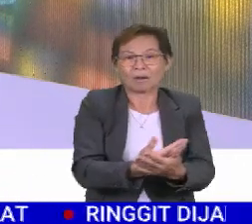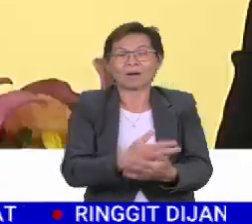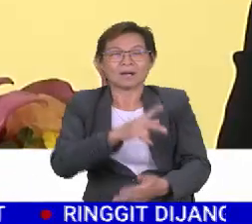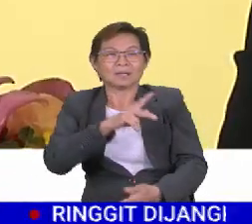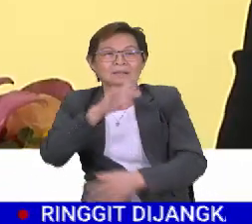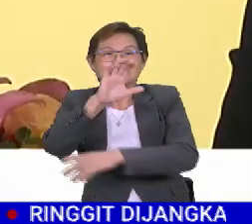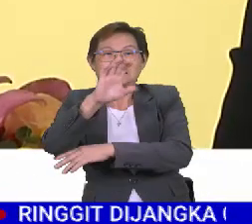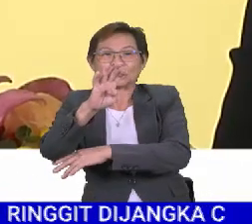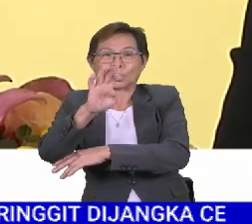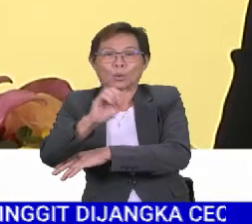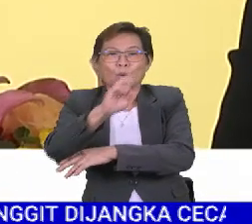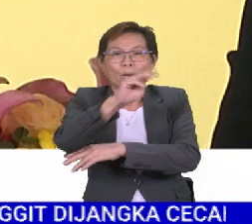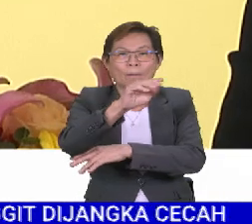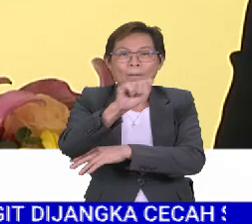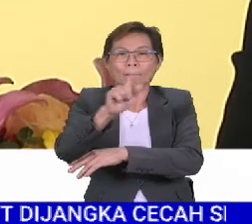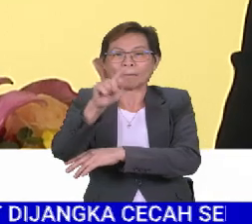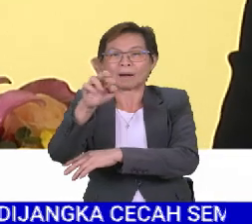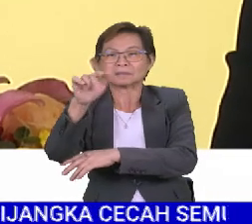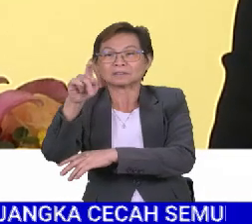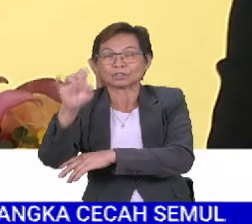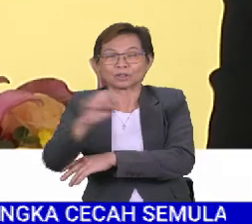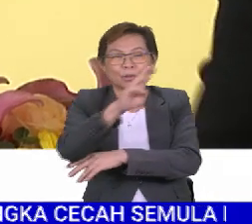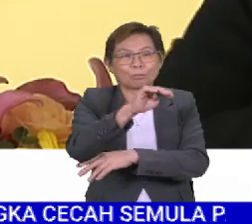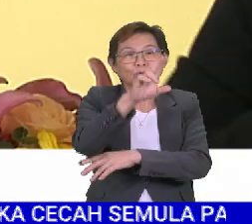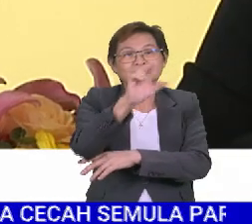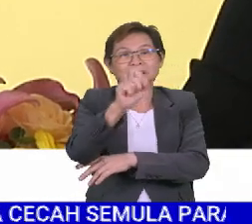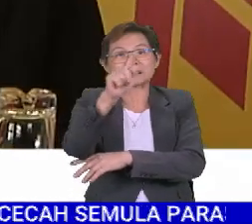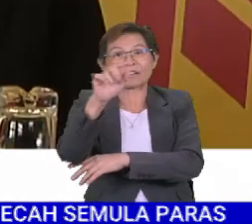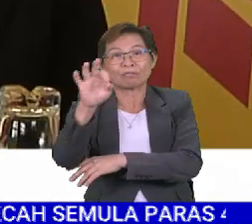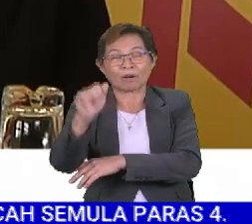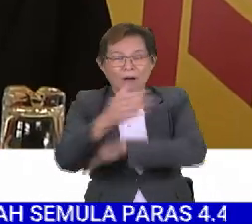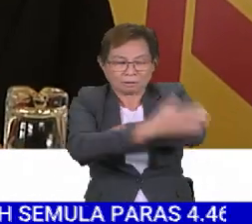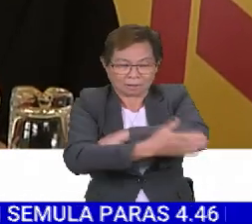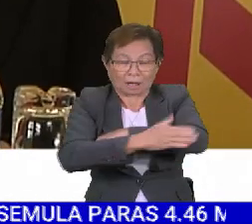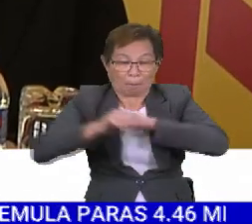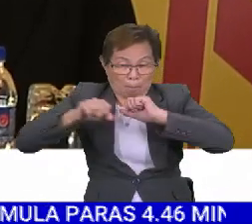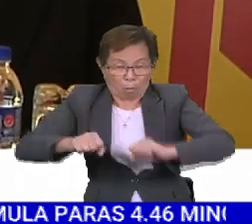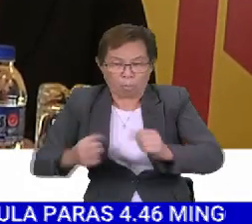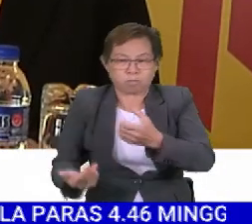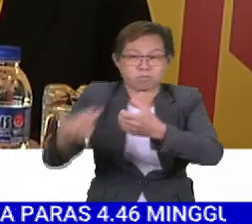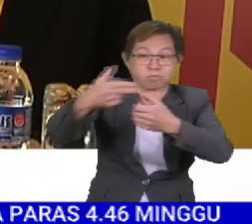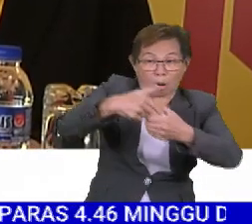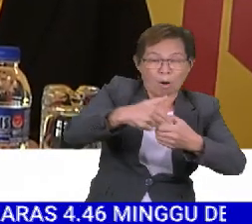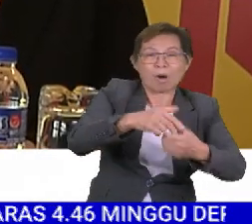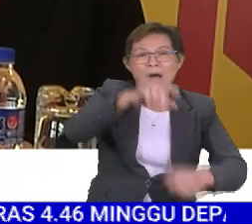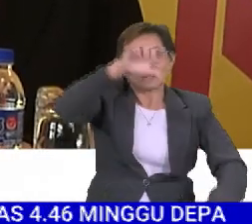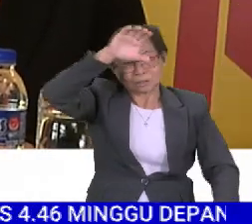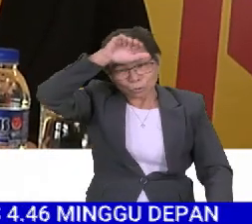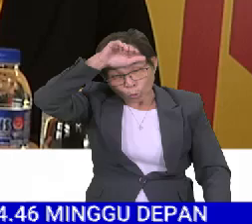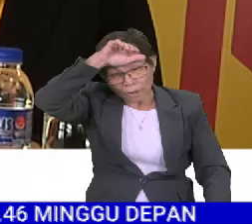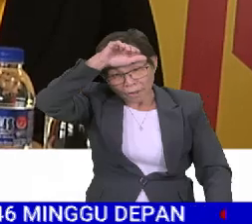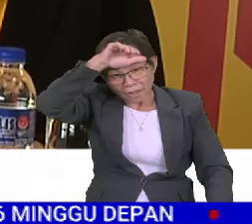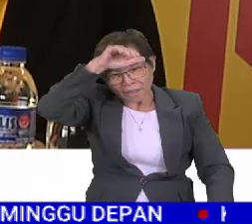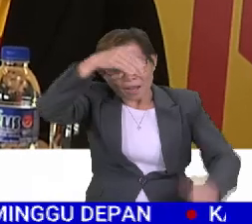Pegawai Eksekutif Matrade, Dato' Muhammad Mustafa Abdul Aziz, antara negara berpotensi untuk diceburi termasuk Turki